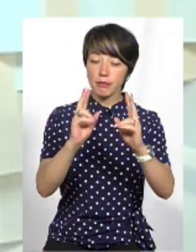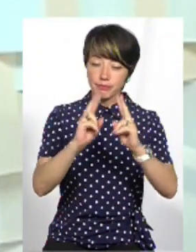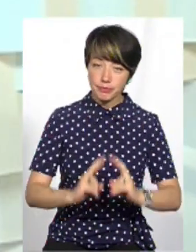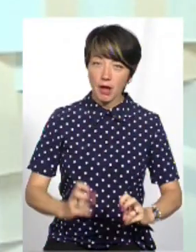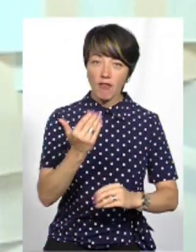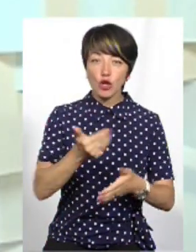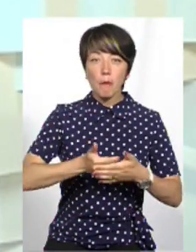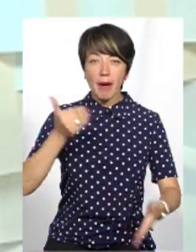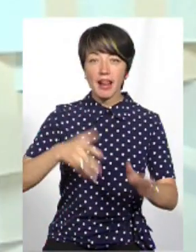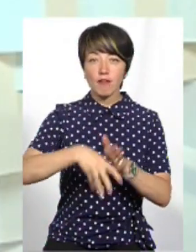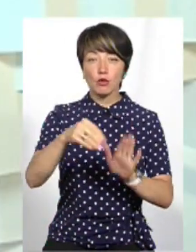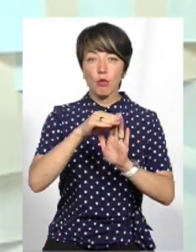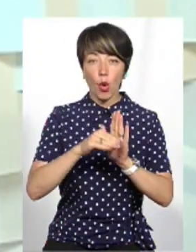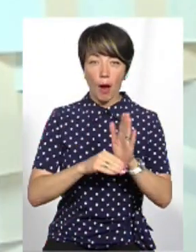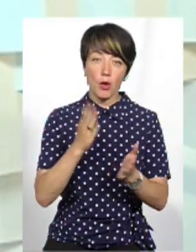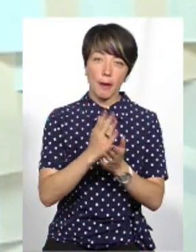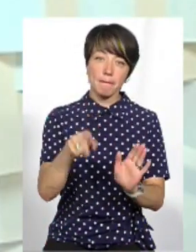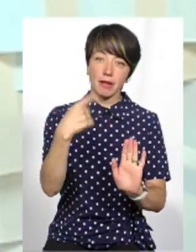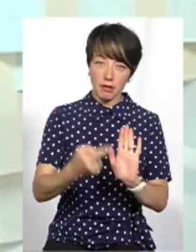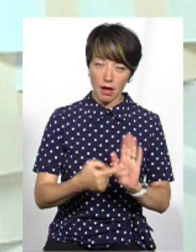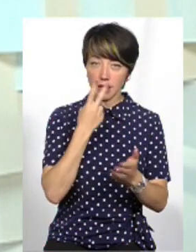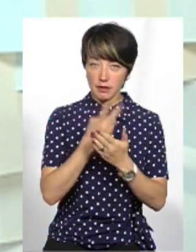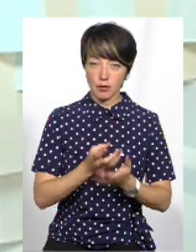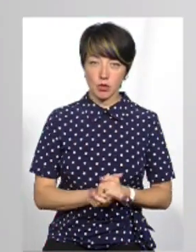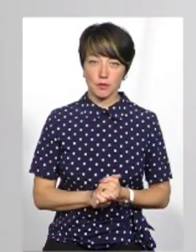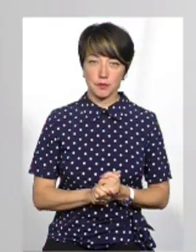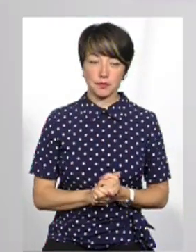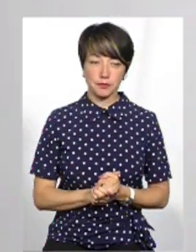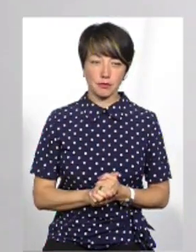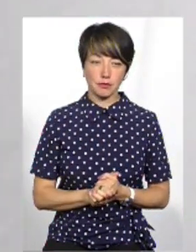вашу передвиборчу програму. Маю до вас питання. Дивімося. Дякую.